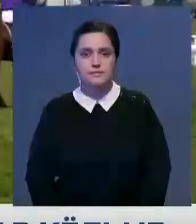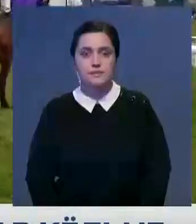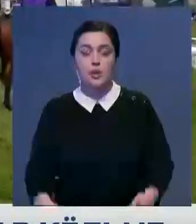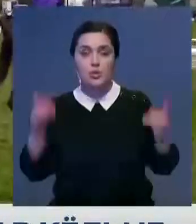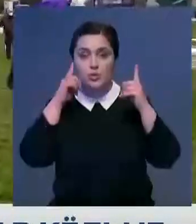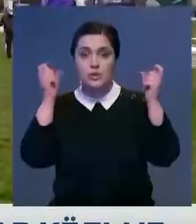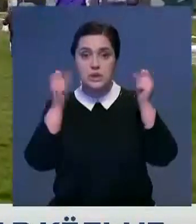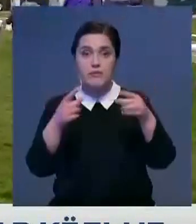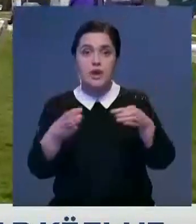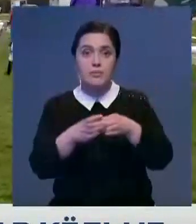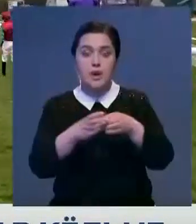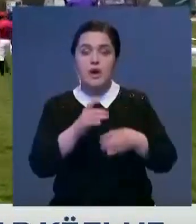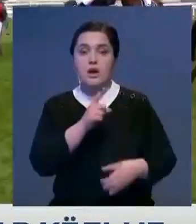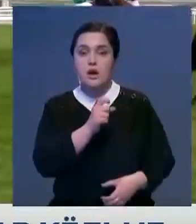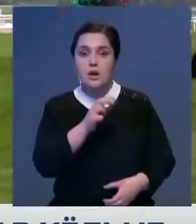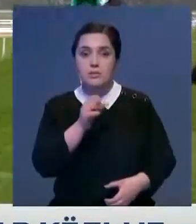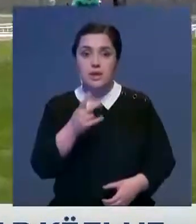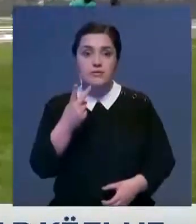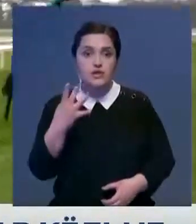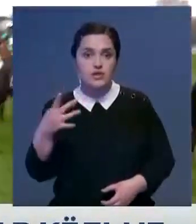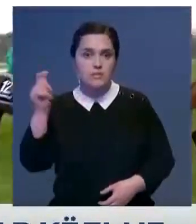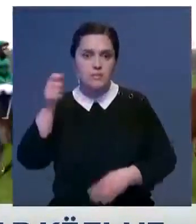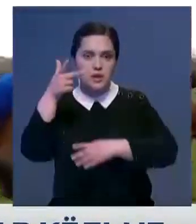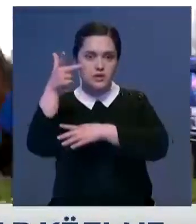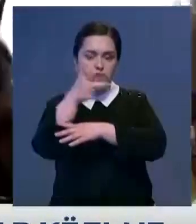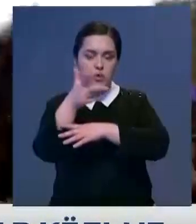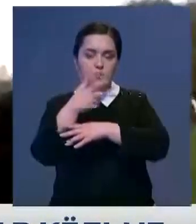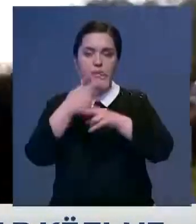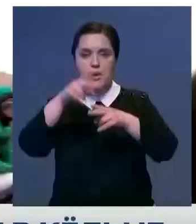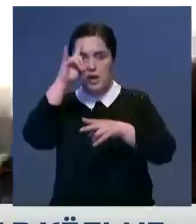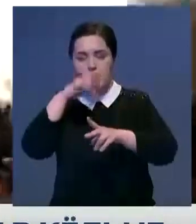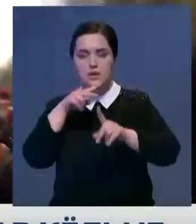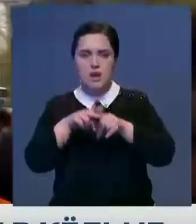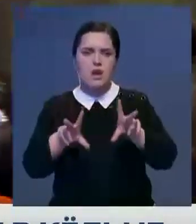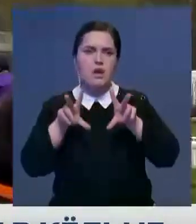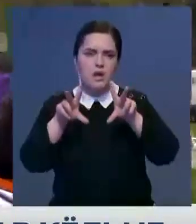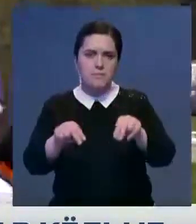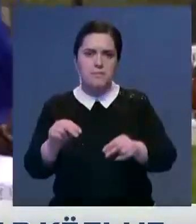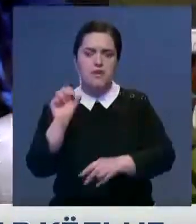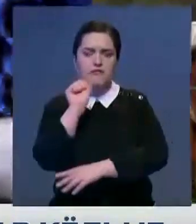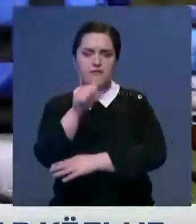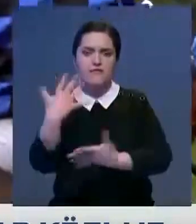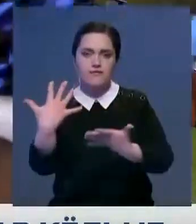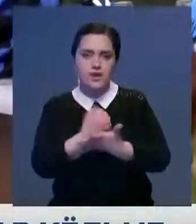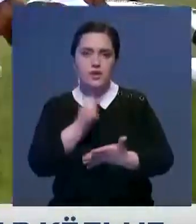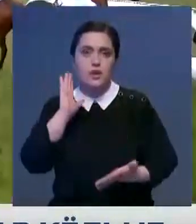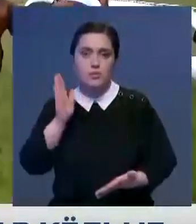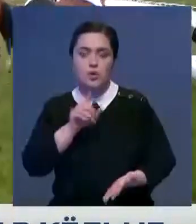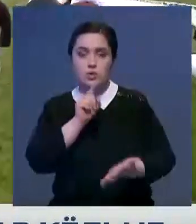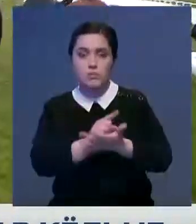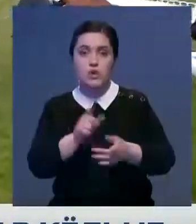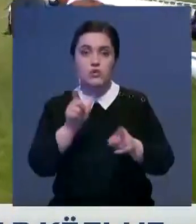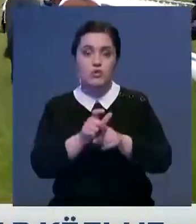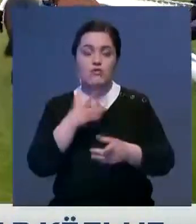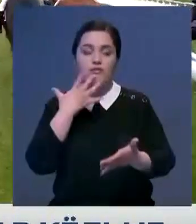Узнав, что команда «Хабар-24» приехала на съемки, казахстанский наездник пообещал выиграть во что бы то ни стало. И слово